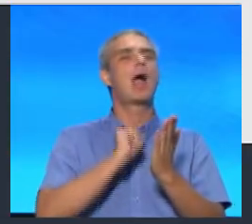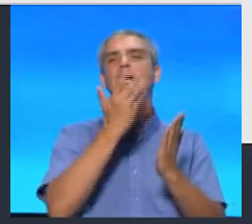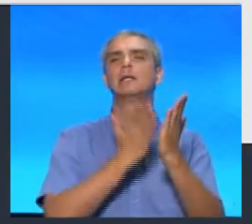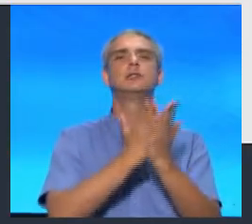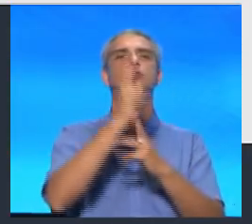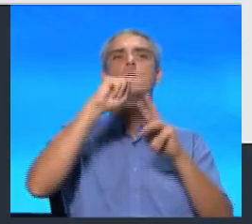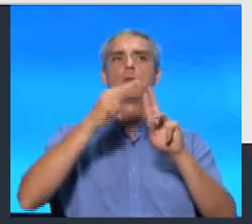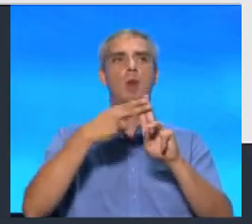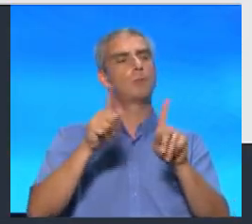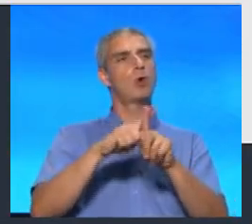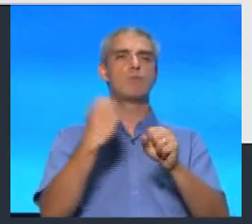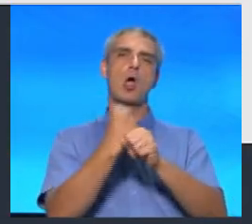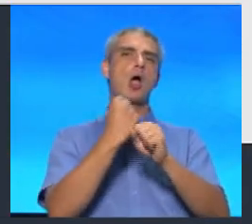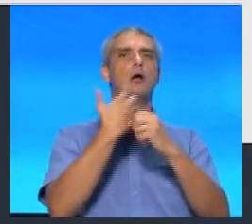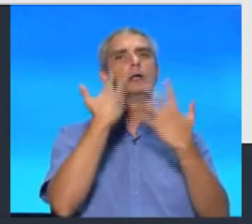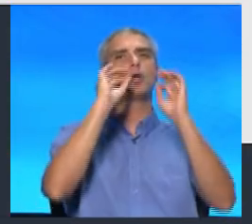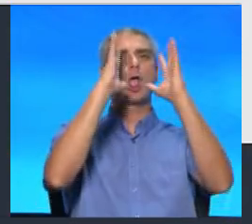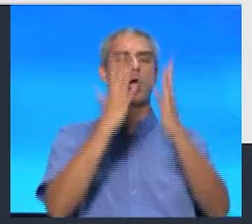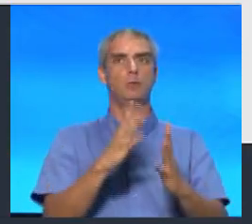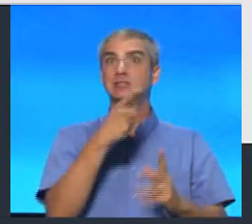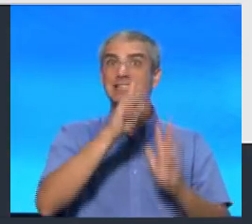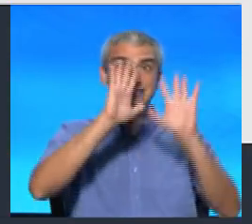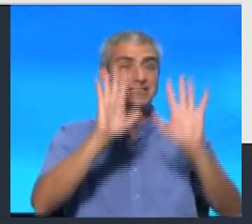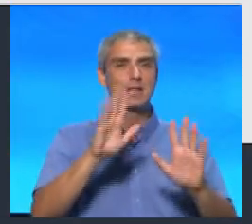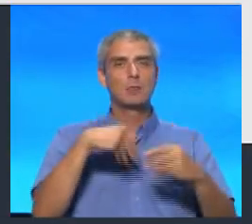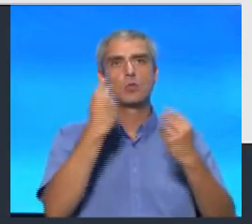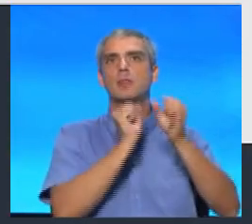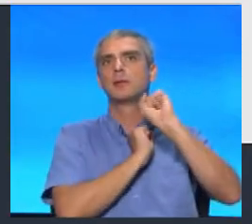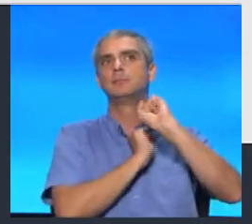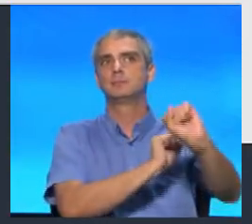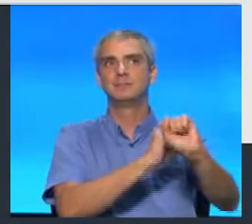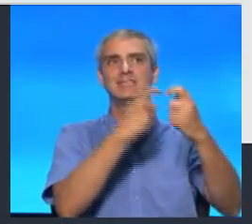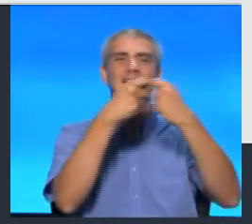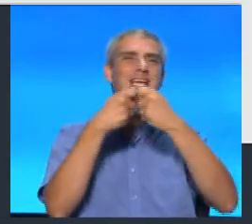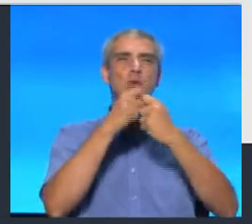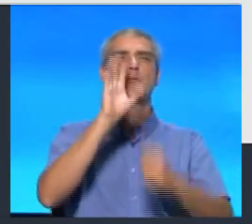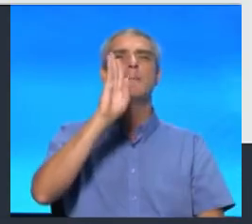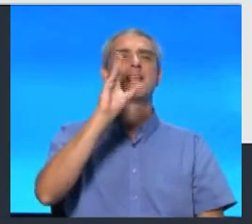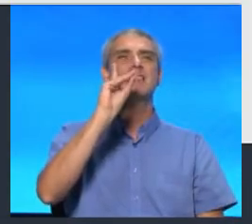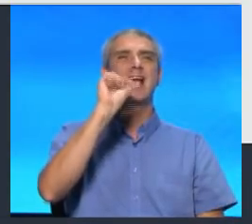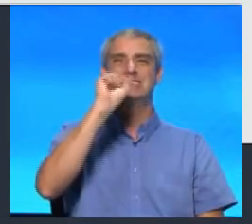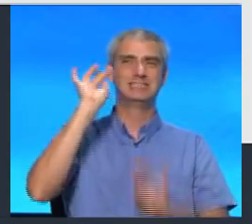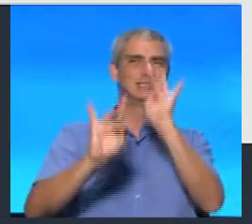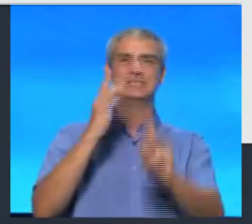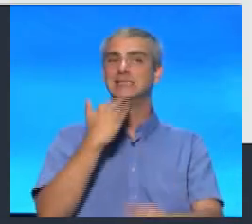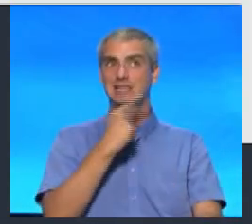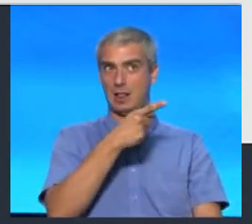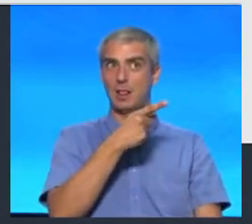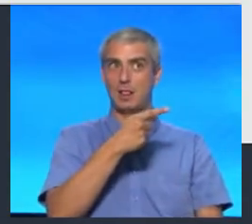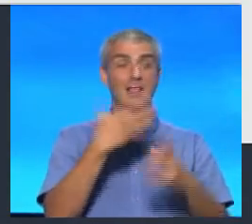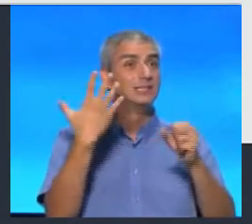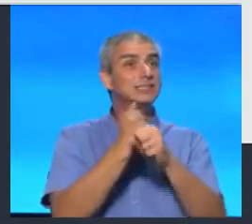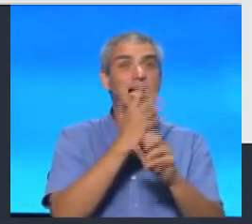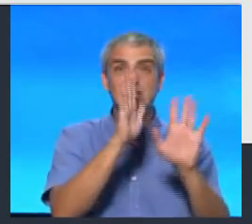במסווה של עשייה אומנותית. אלו הסרטים שנותנים רוח גבית לארגון ה-BDS. הזכייה של הסרט היא עוד